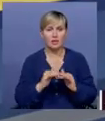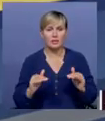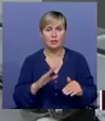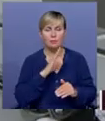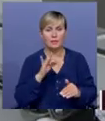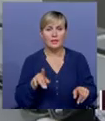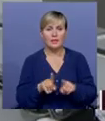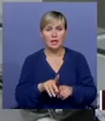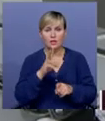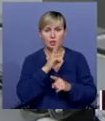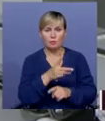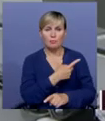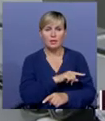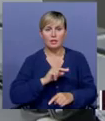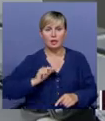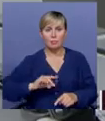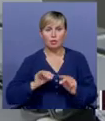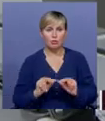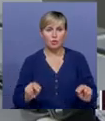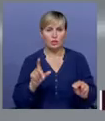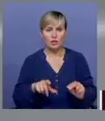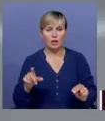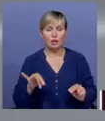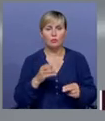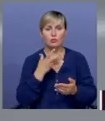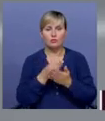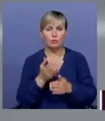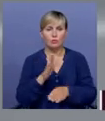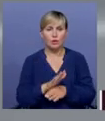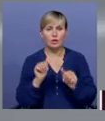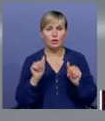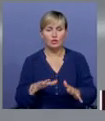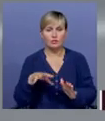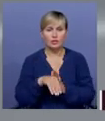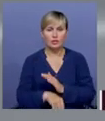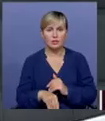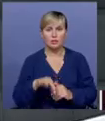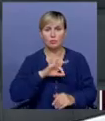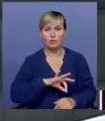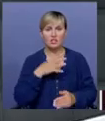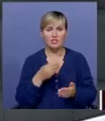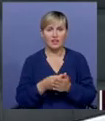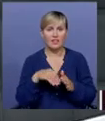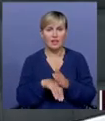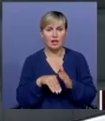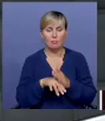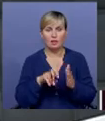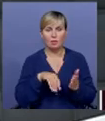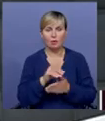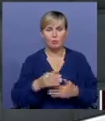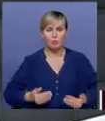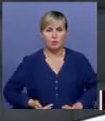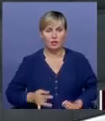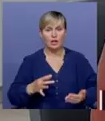а также зарплату медработникам и учителям. А еще своим указом разрешает вкладчикам ЕНПФ использовать свои накопления на покупку жилья